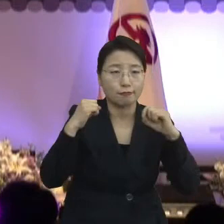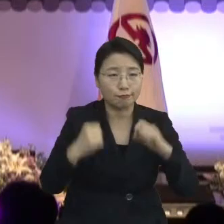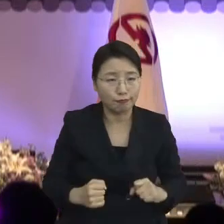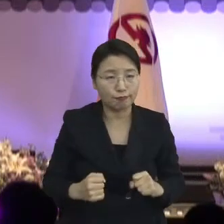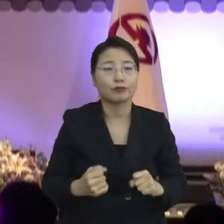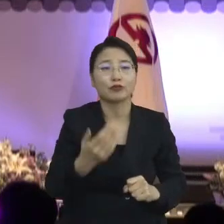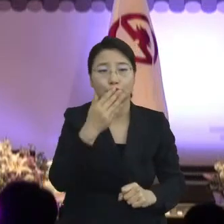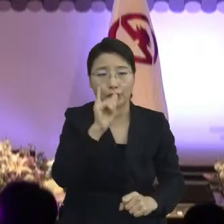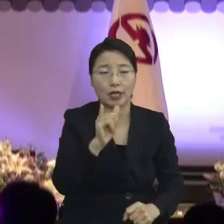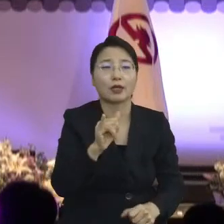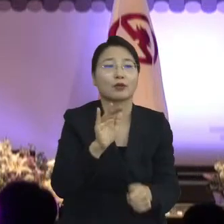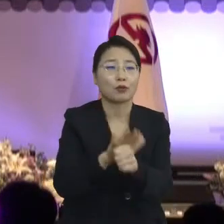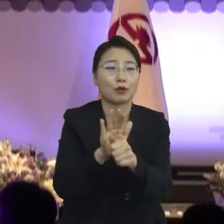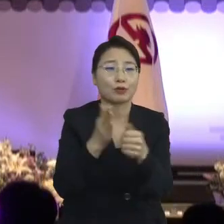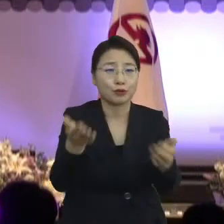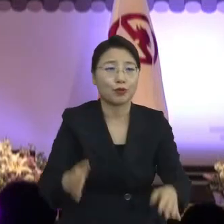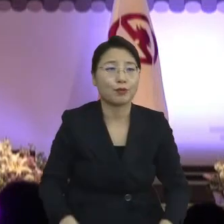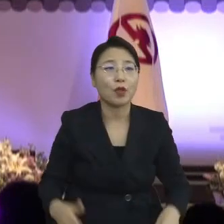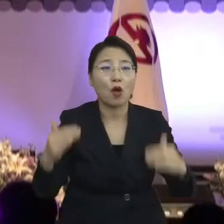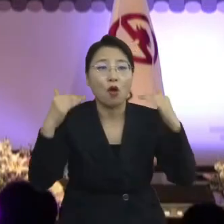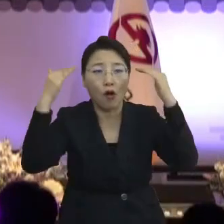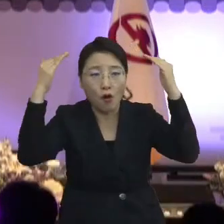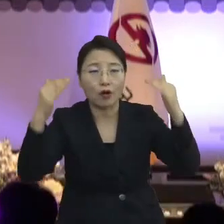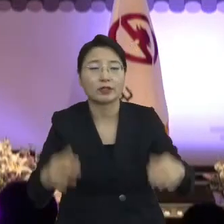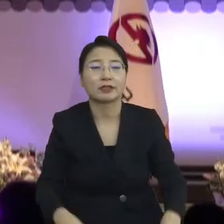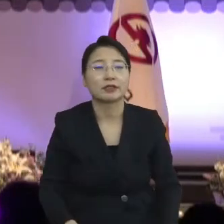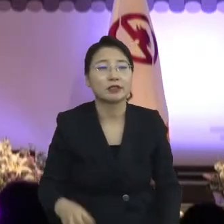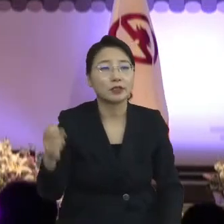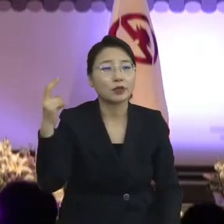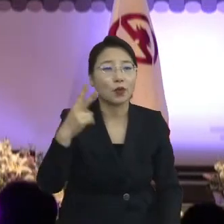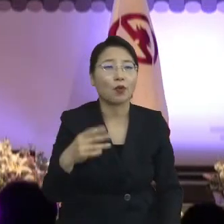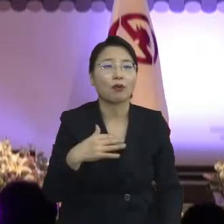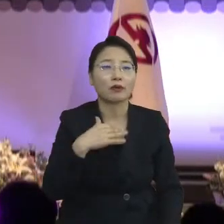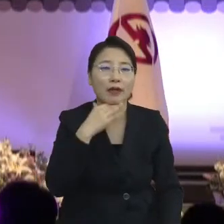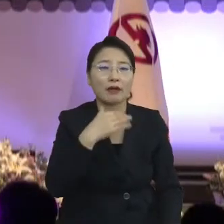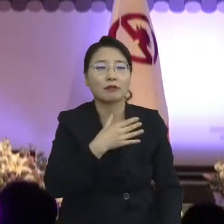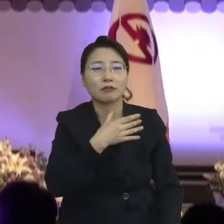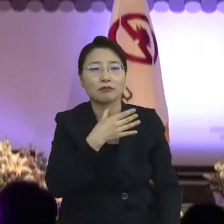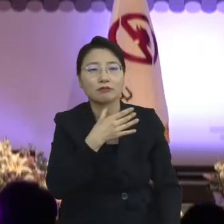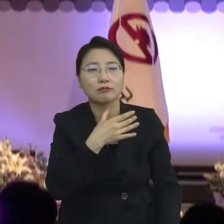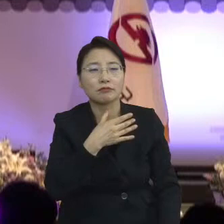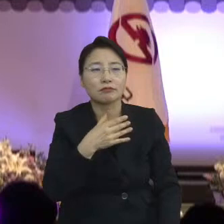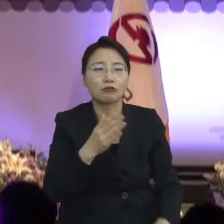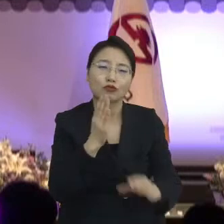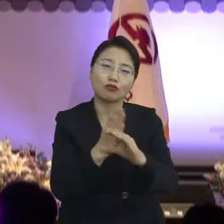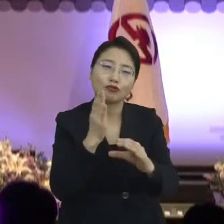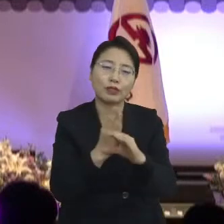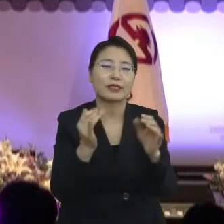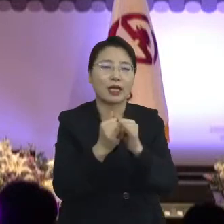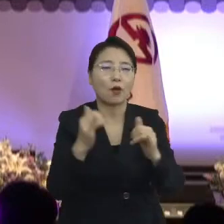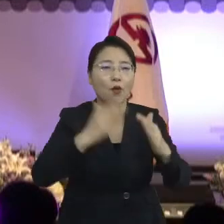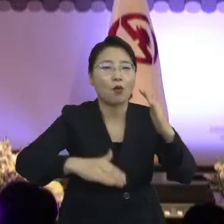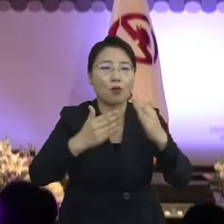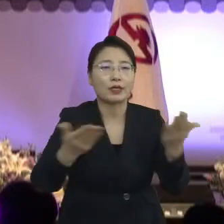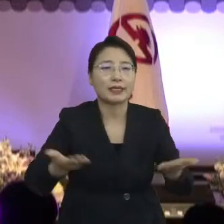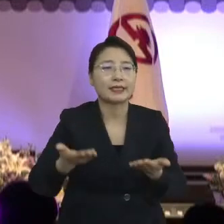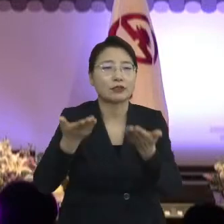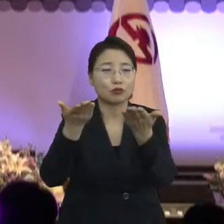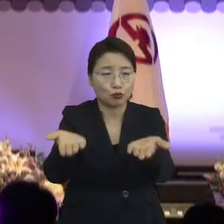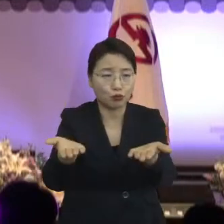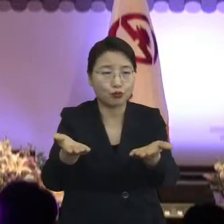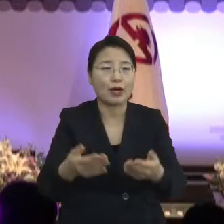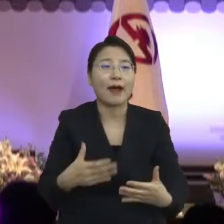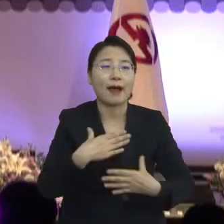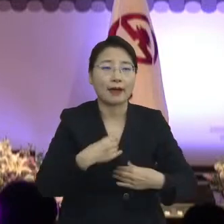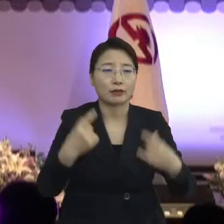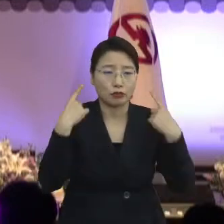또한 어르신과 중장년 취약계층에게 공공 일자리를 제공하여 안정적인 생활을